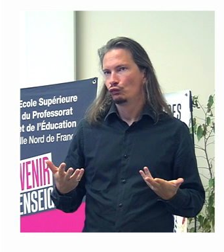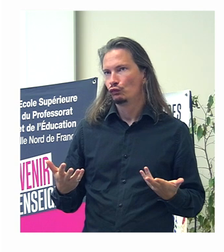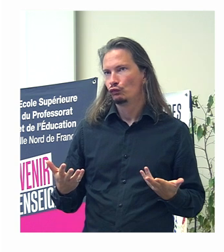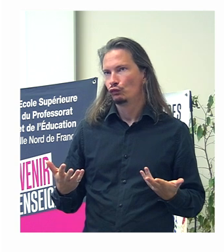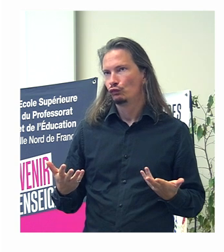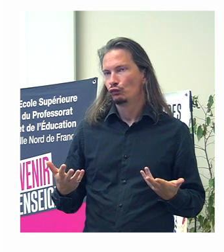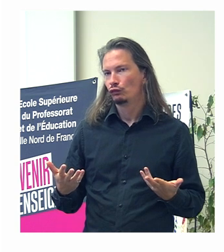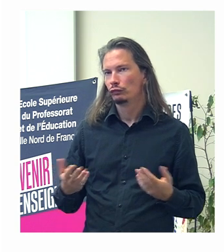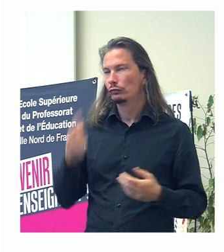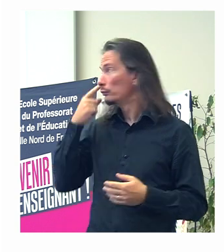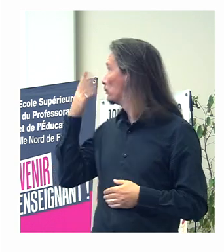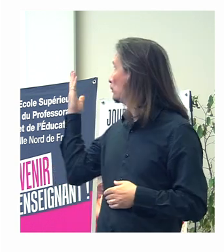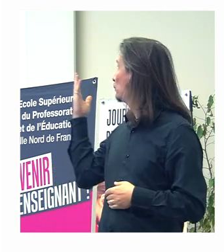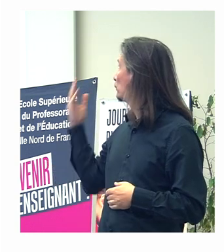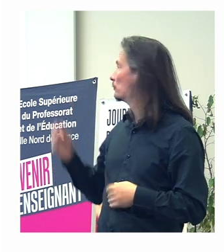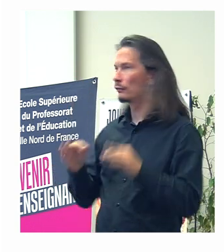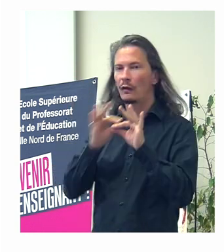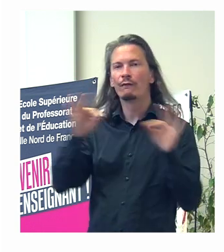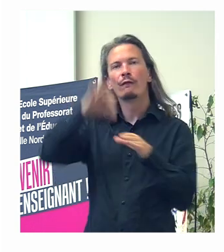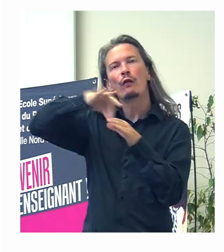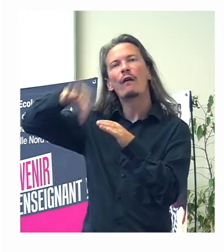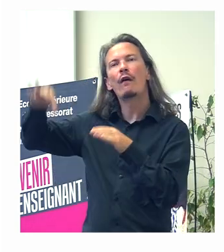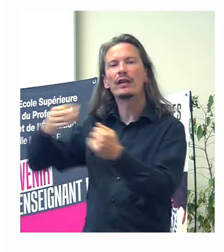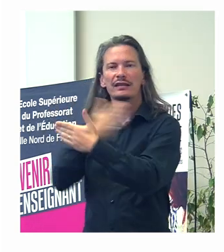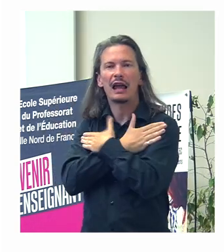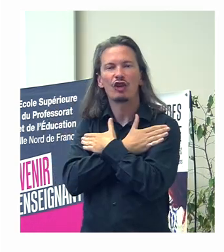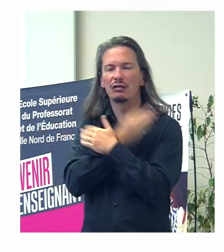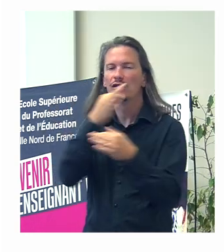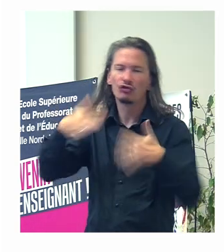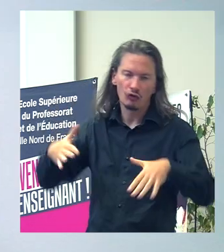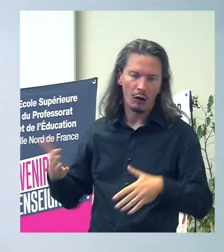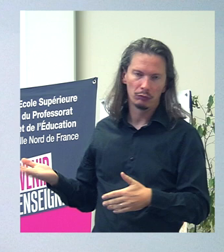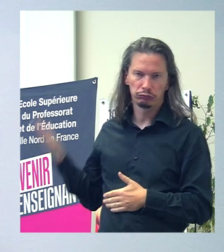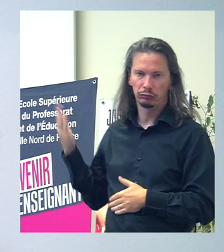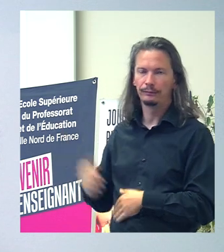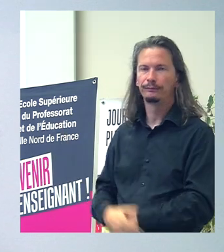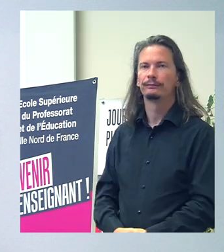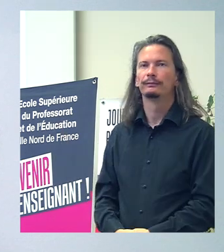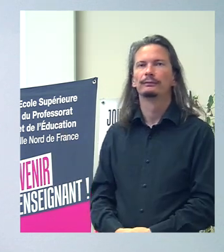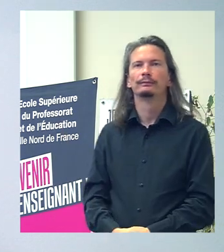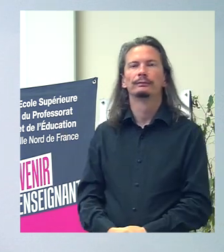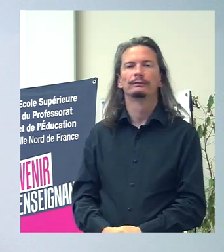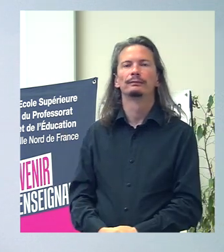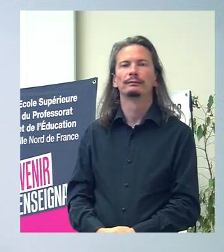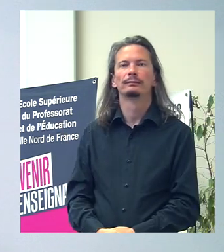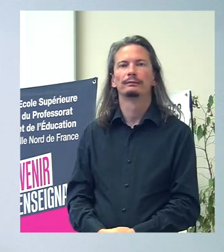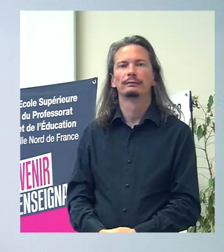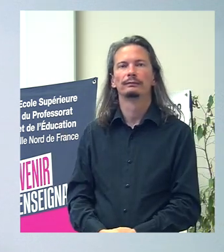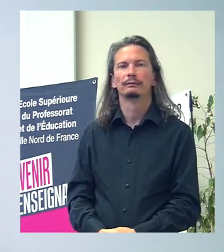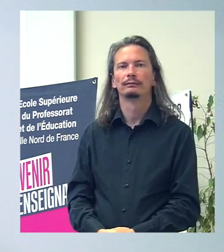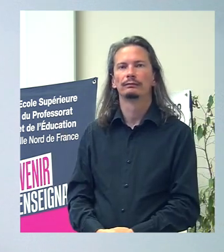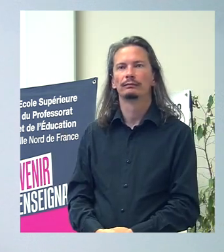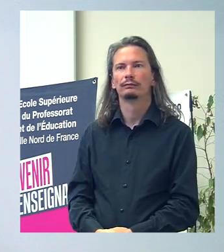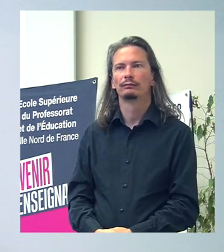donc ça c'est les sagesses qui ont été votées, mais ça je vous l'ai déjà dit. Et je ne